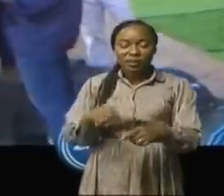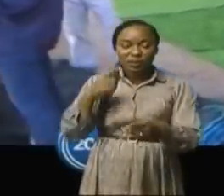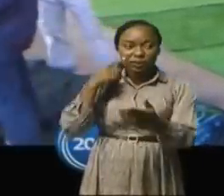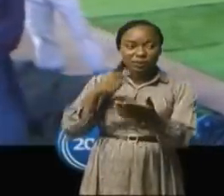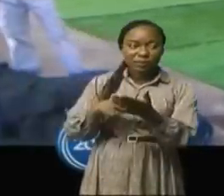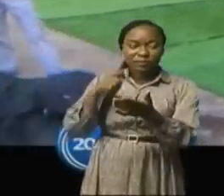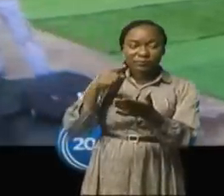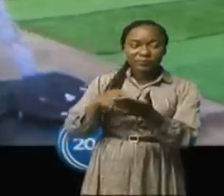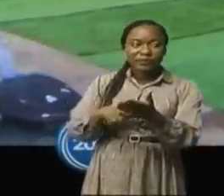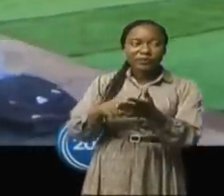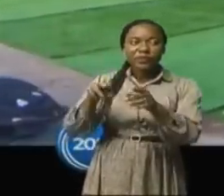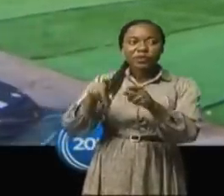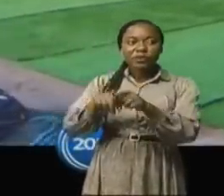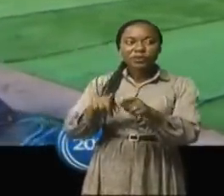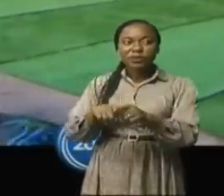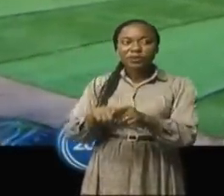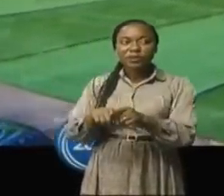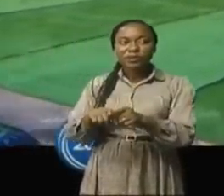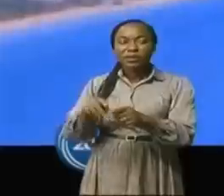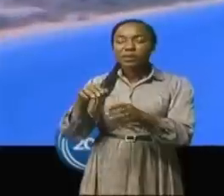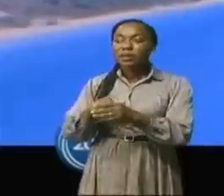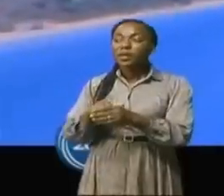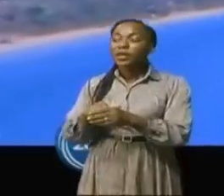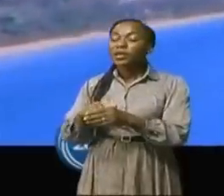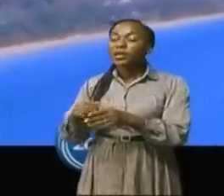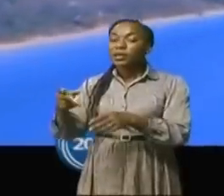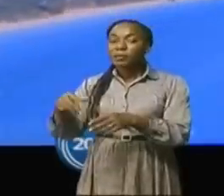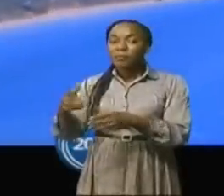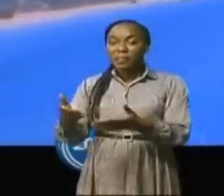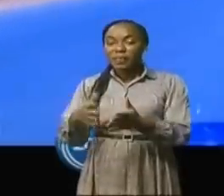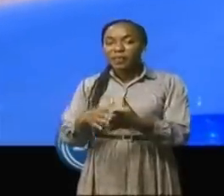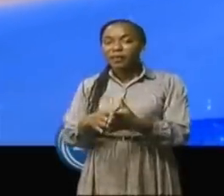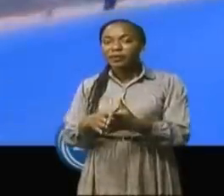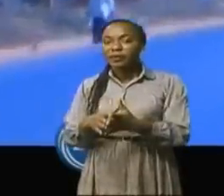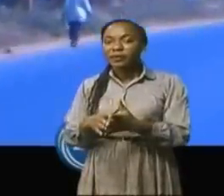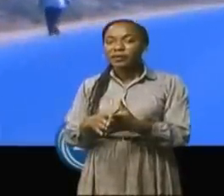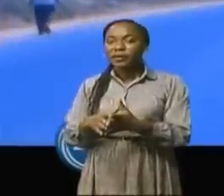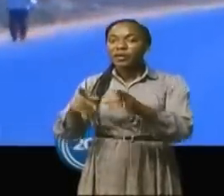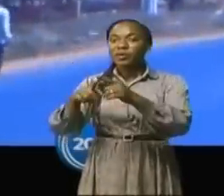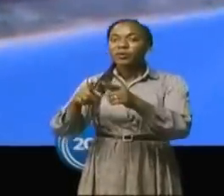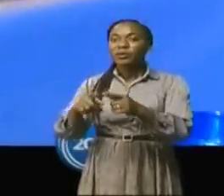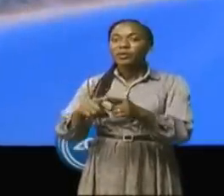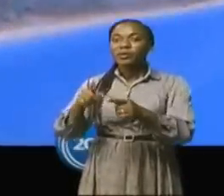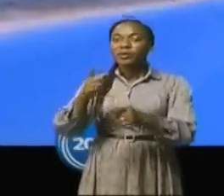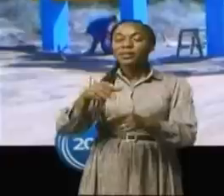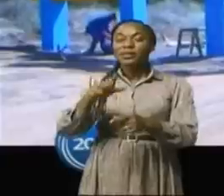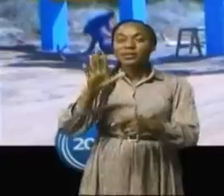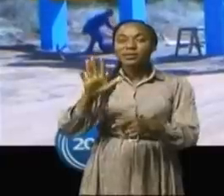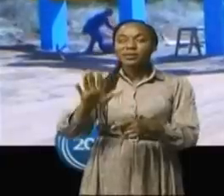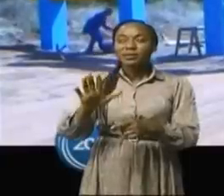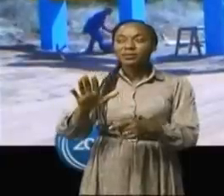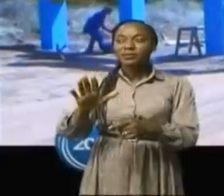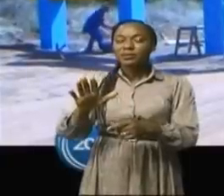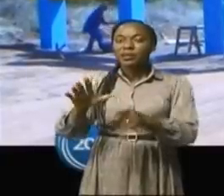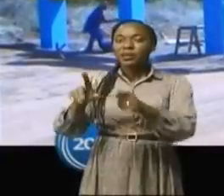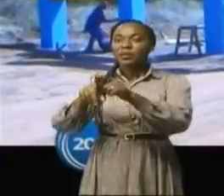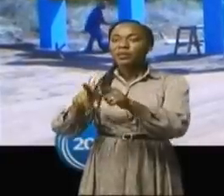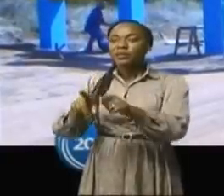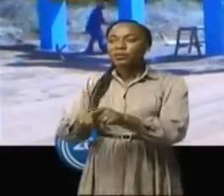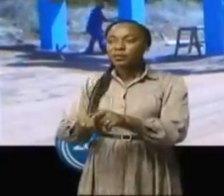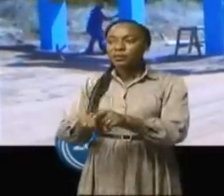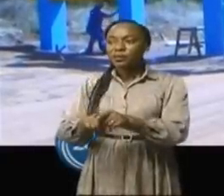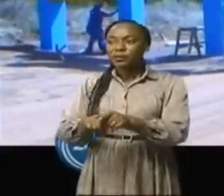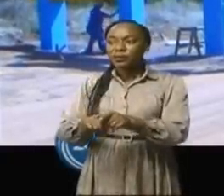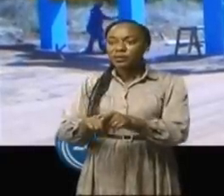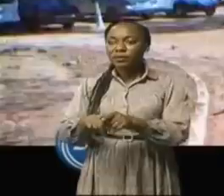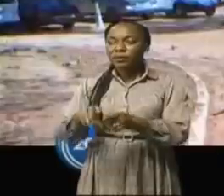ici avant le départ pour Chilatembo. Situé à quelques 55 km de Lubumbashi, ce village est considéré comme le